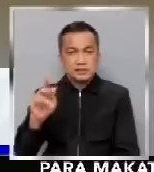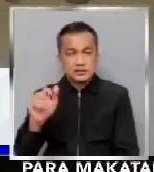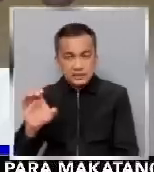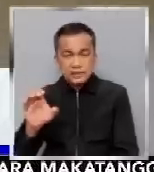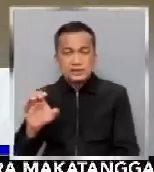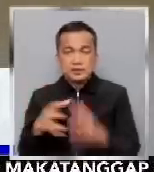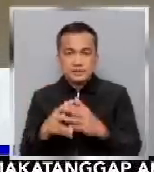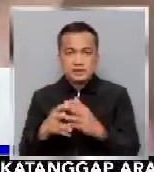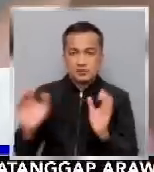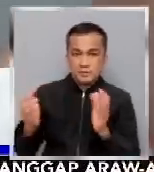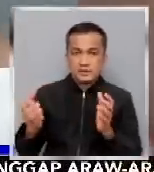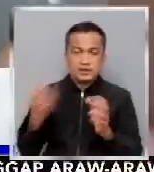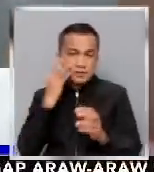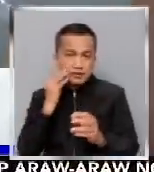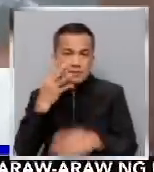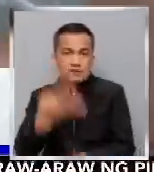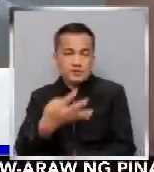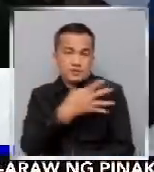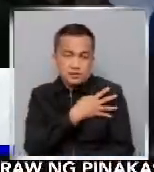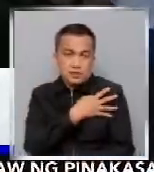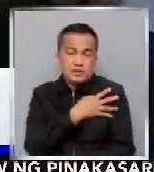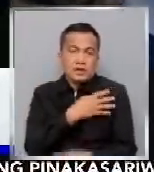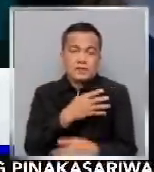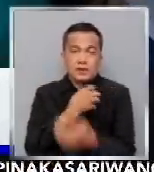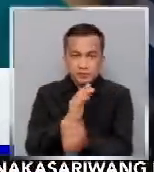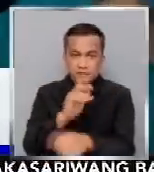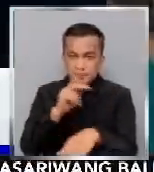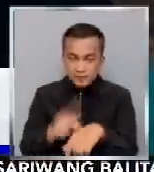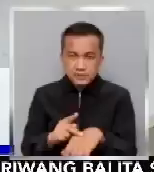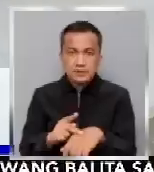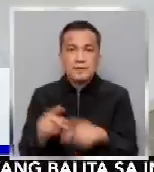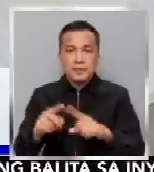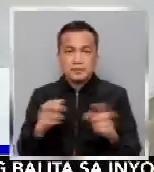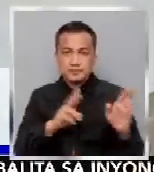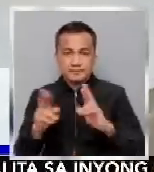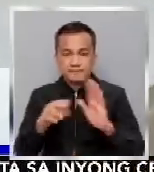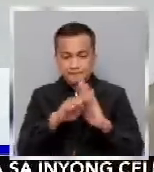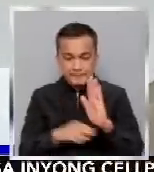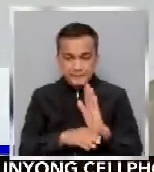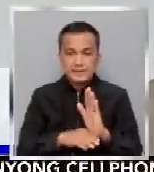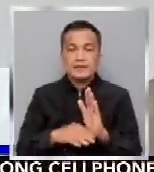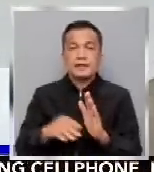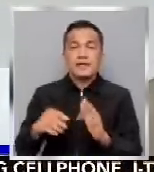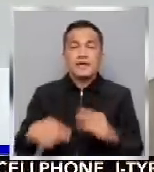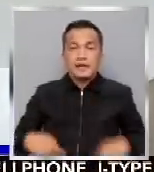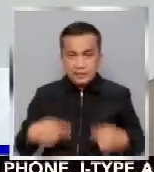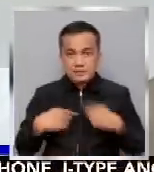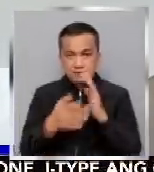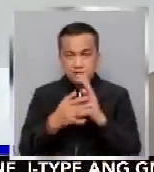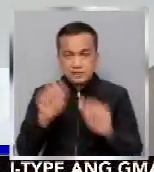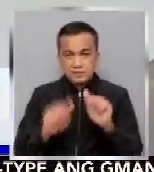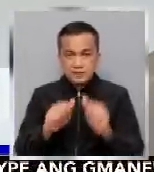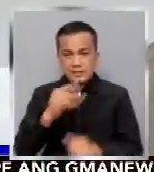karanasan sa fourth dose sa mga eksperto ng Pilipinas. Pero may nakahanda ng guidelines ang Health Technology Assessment Council o HTAC